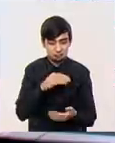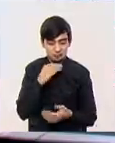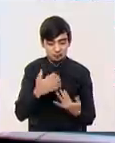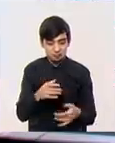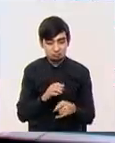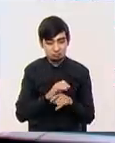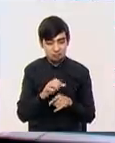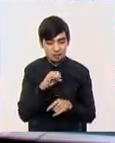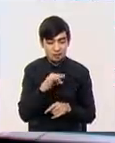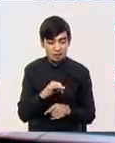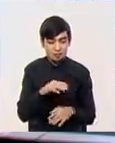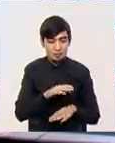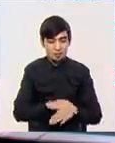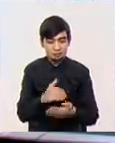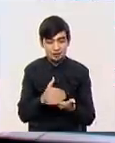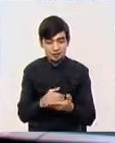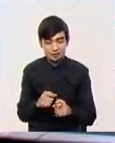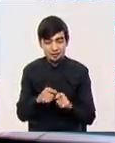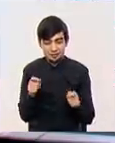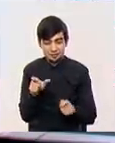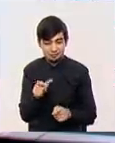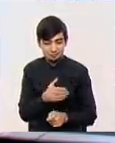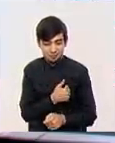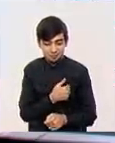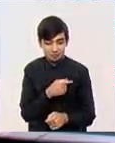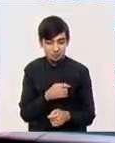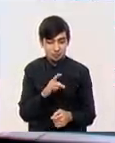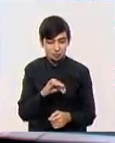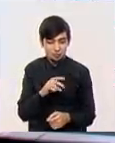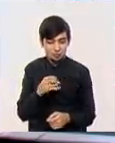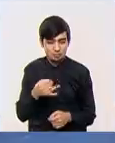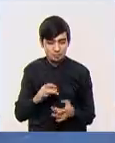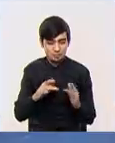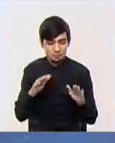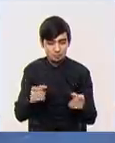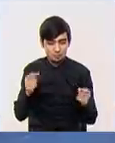болатын банктердің тізімін UnionPay International сайтынан таба аласыз.